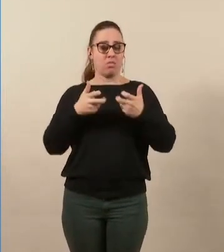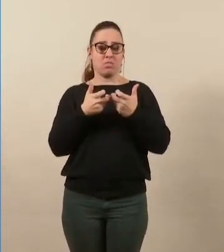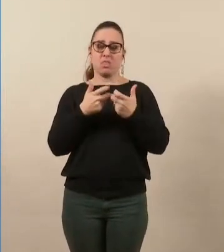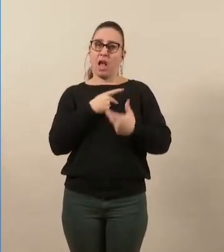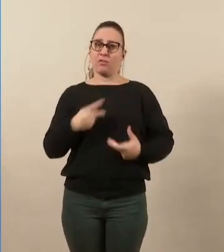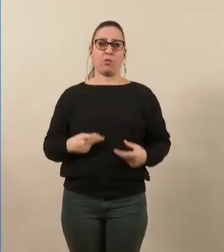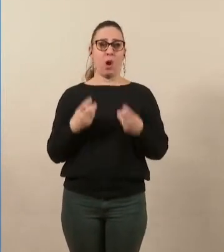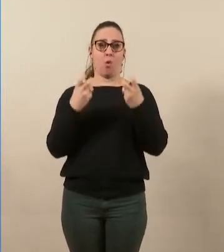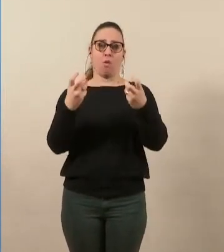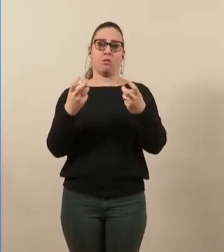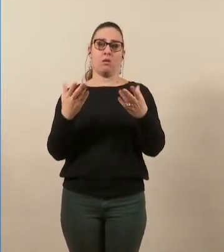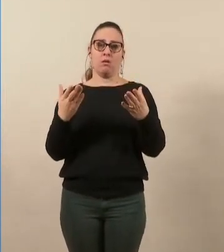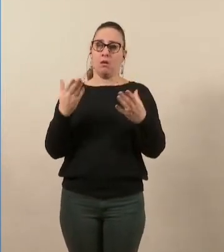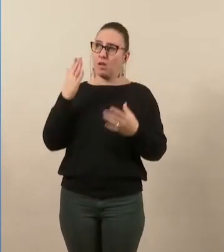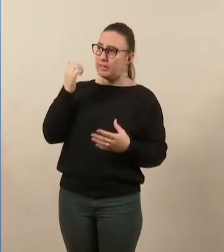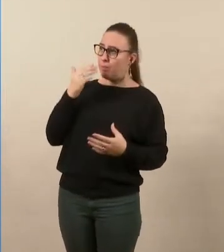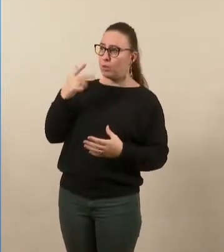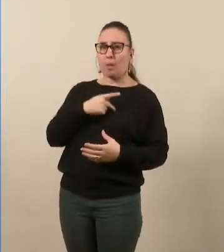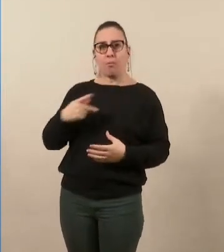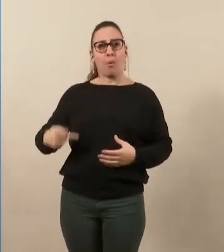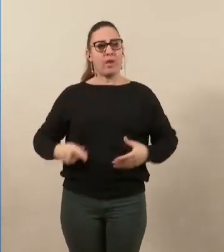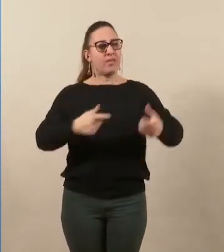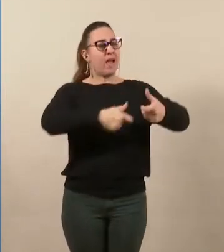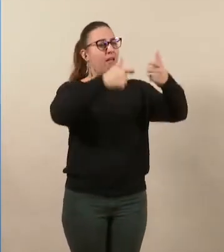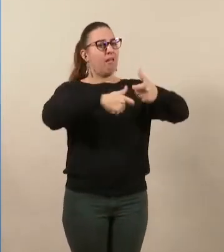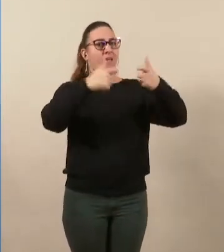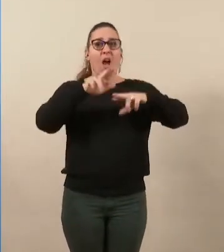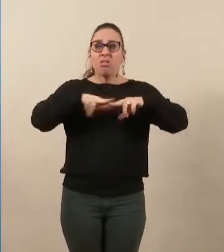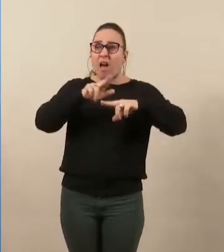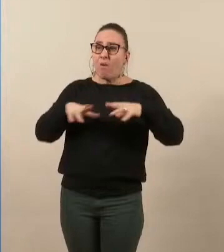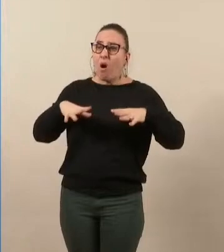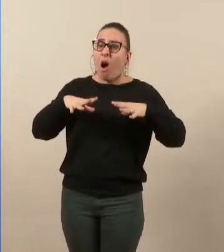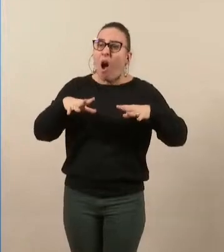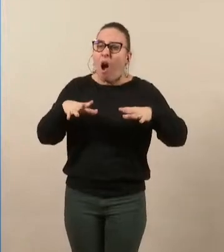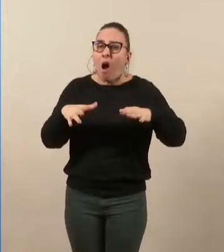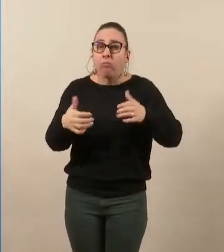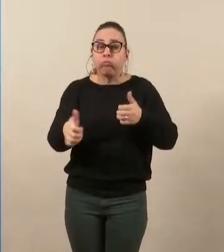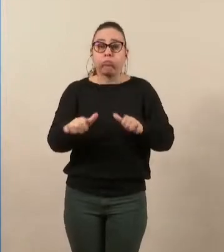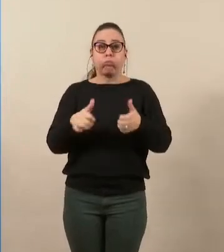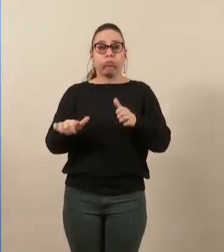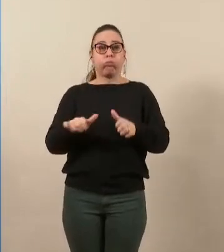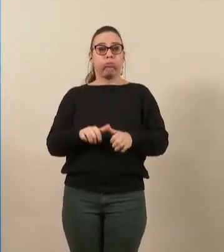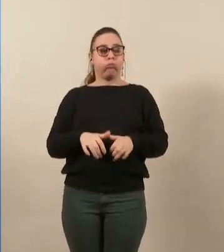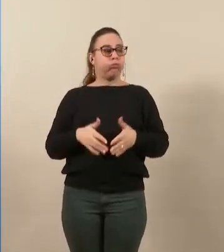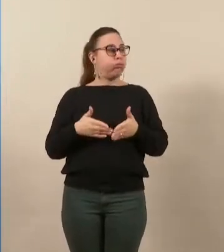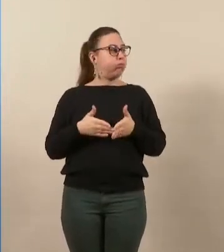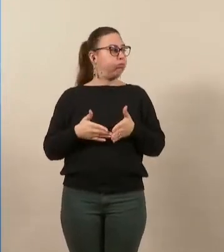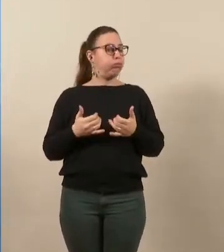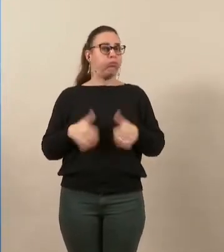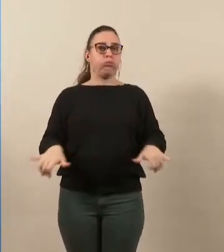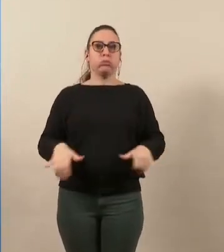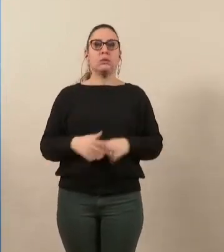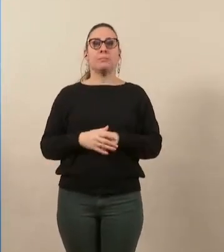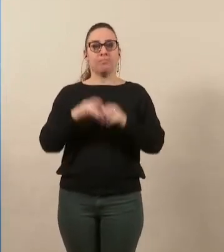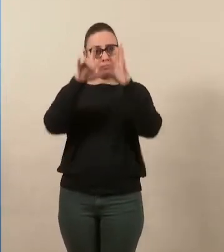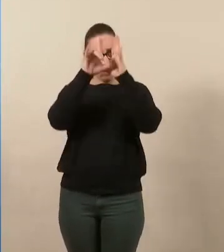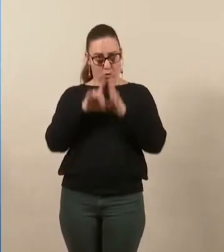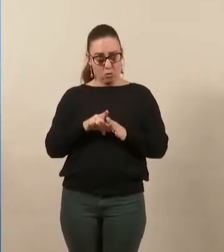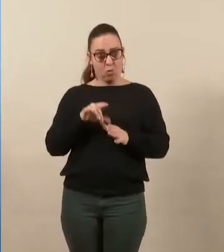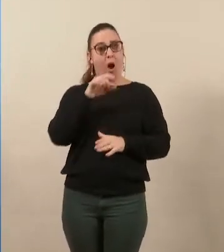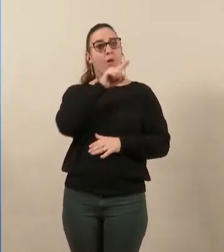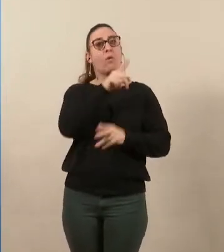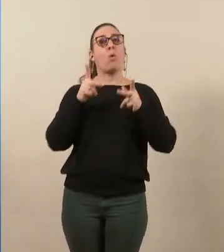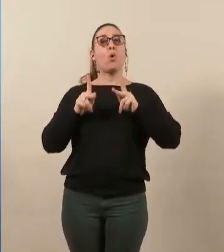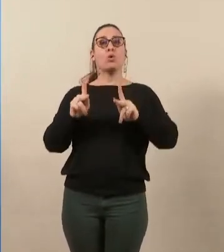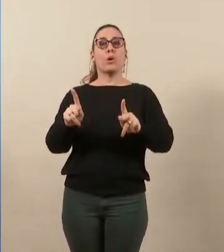qui décourage forcément les propriétaires de logements d'engager des travaux. La loi autorise en effet les communes, sur